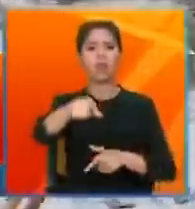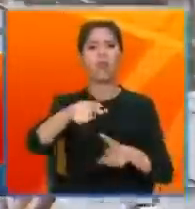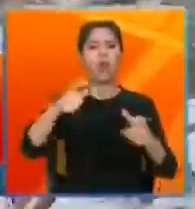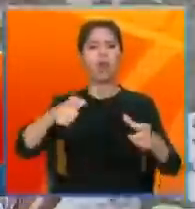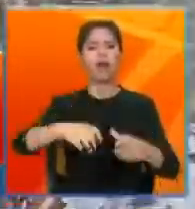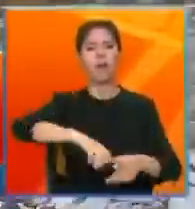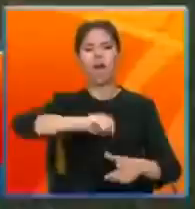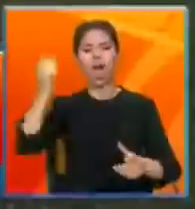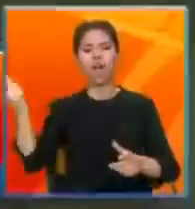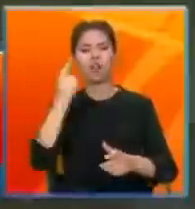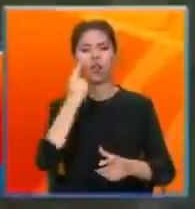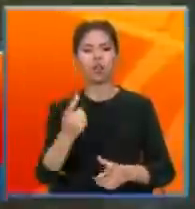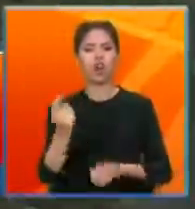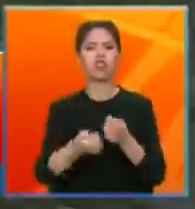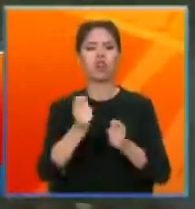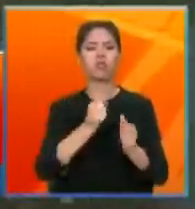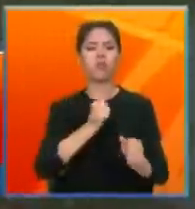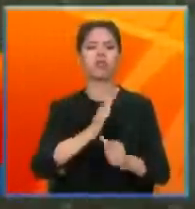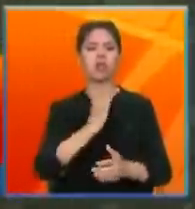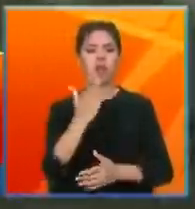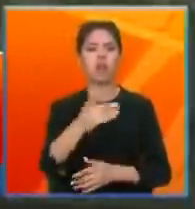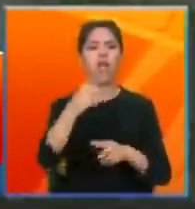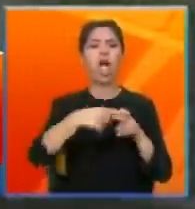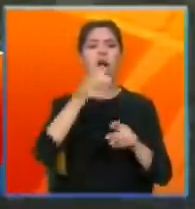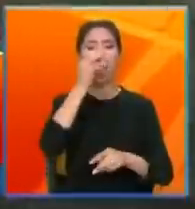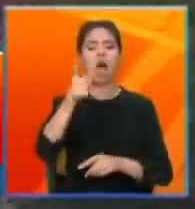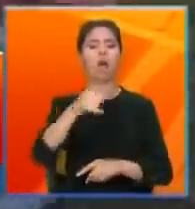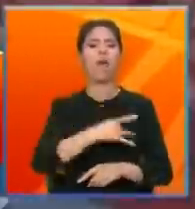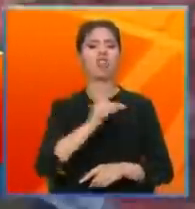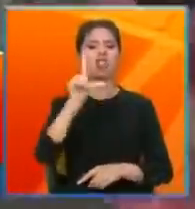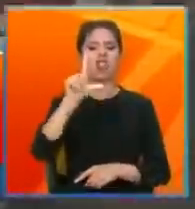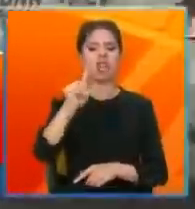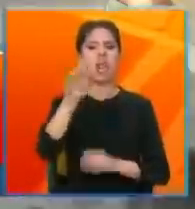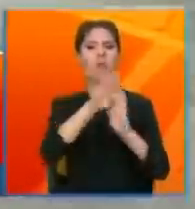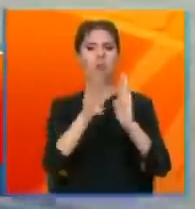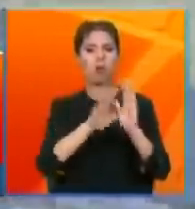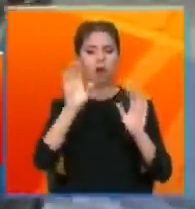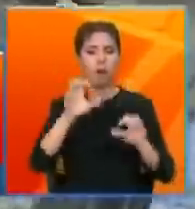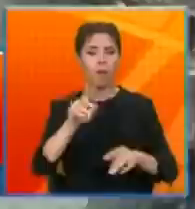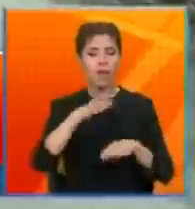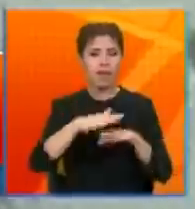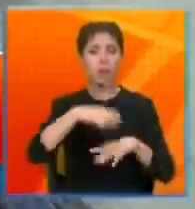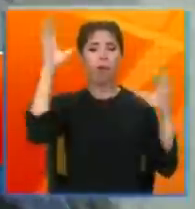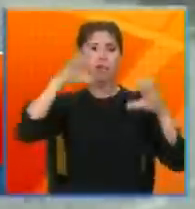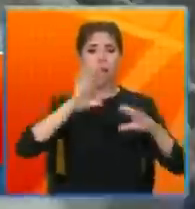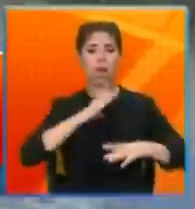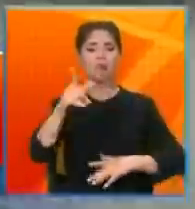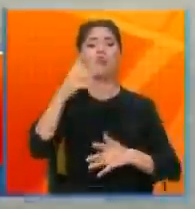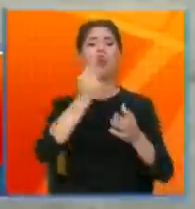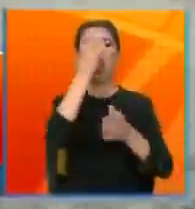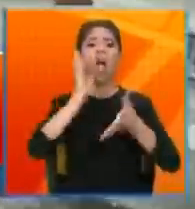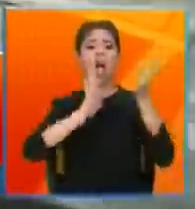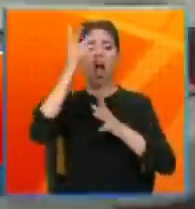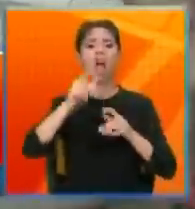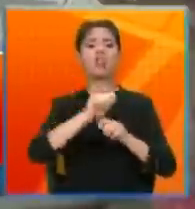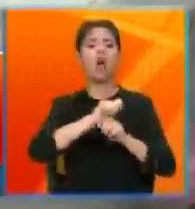açmaya çalışıyorlar. A Haber muhabiri Melis Coşan canlı yayın esnasında yağmurun şiddetiyle ağaçtan kopan parçanın